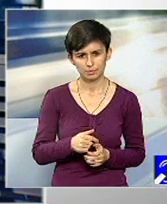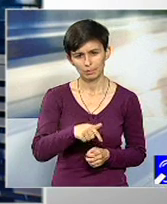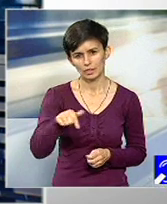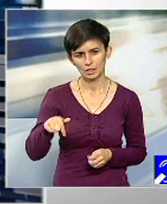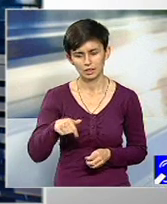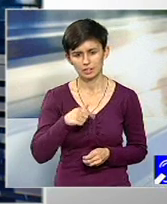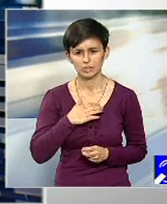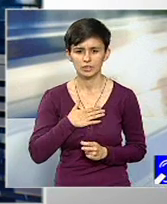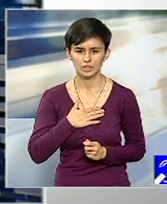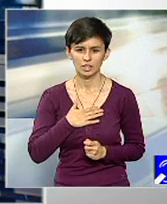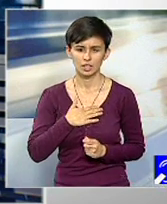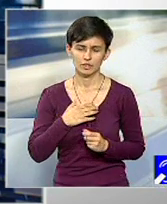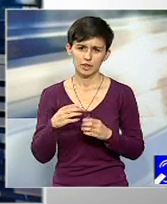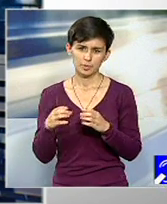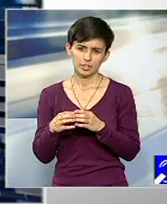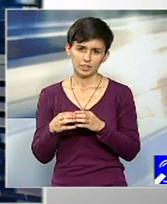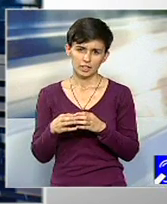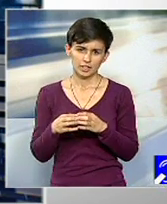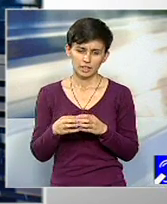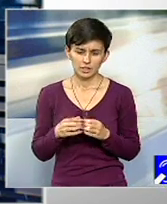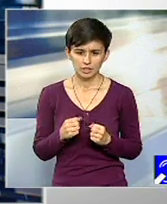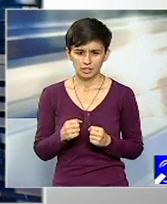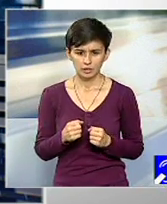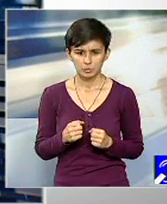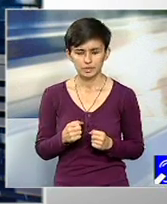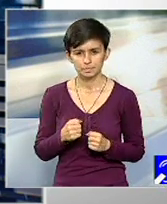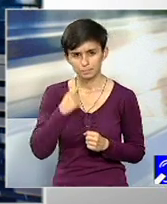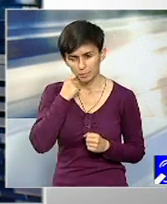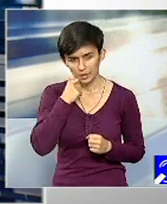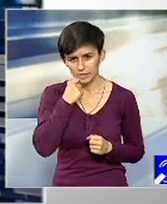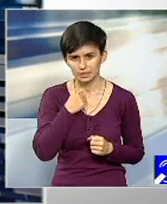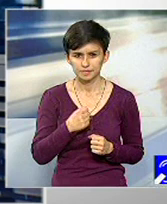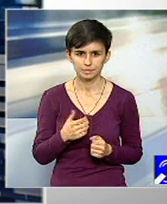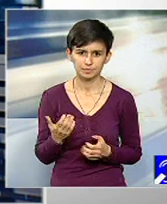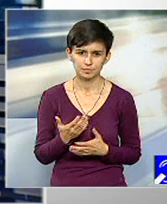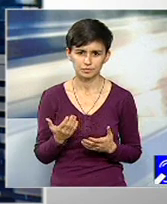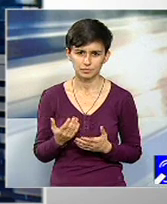o echipă tot din Cluj, cu care